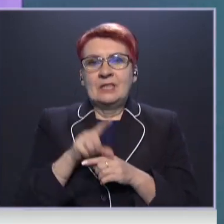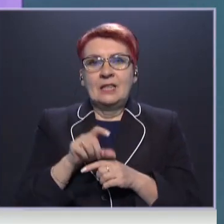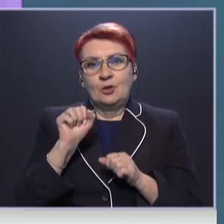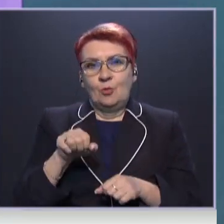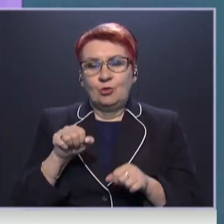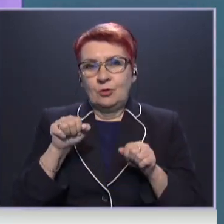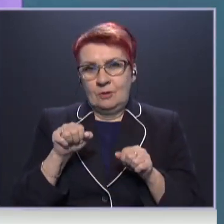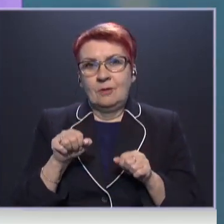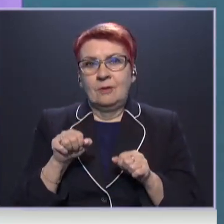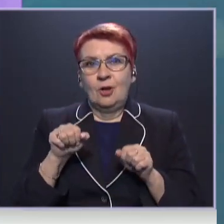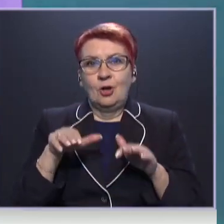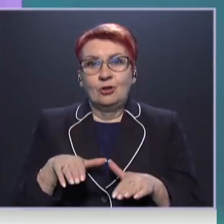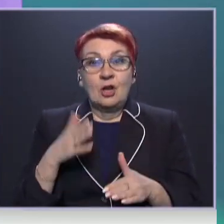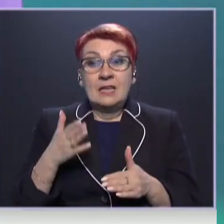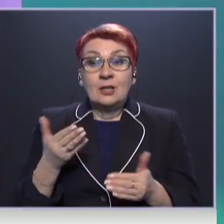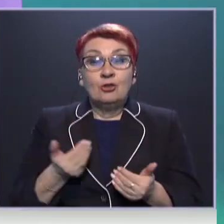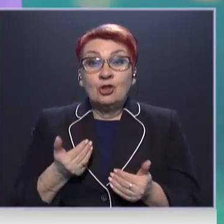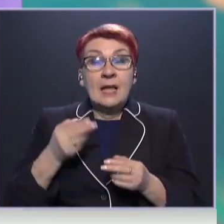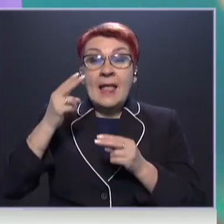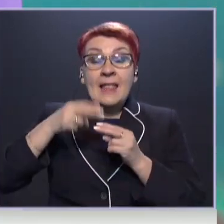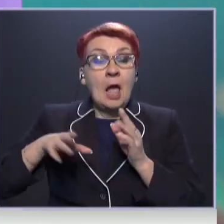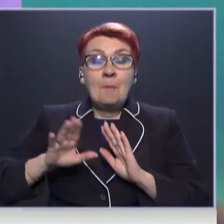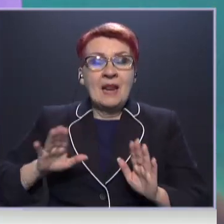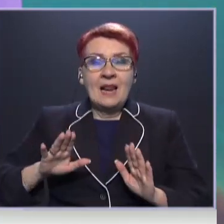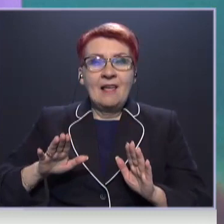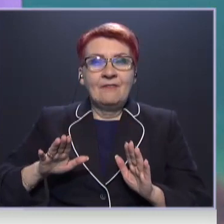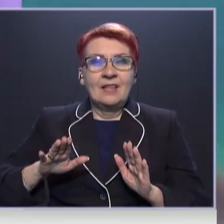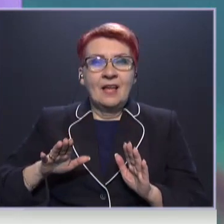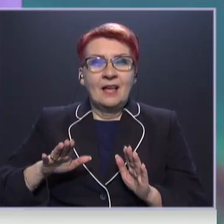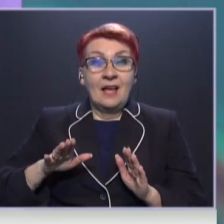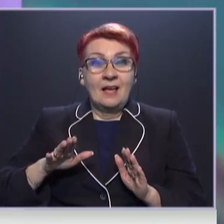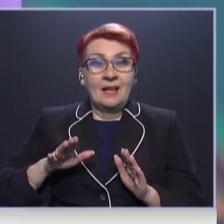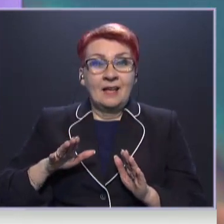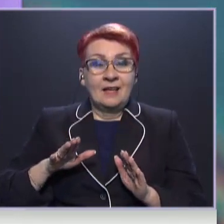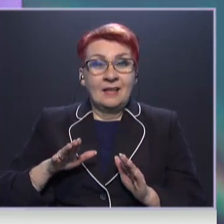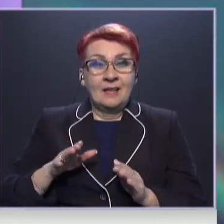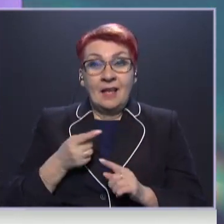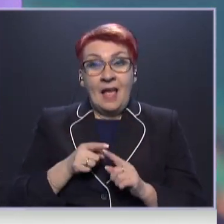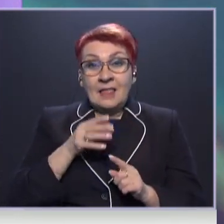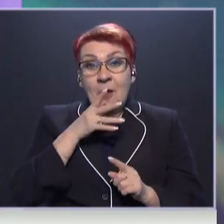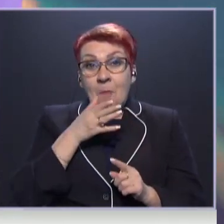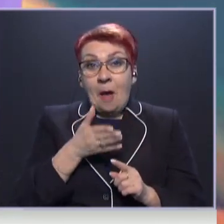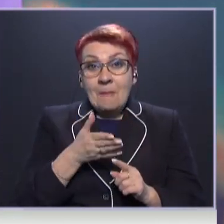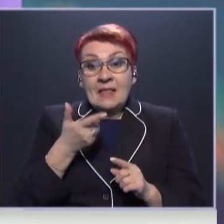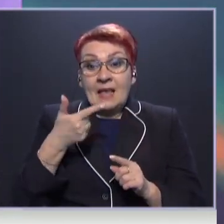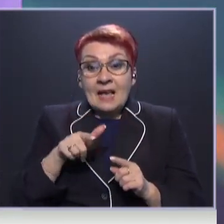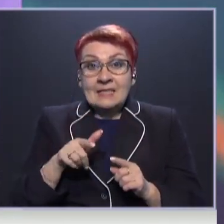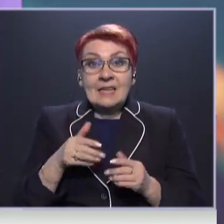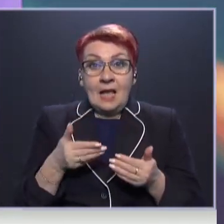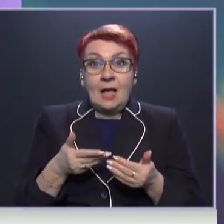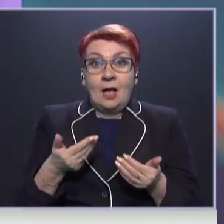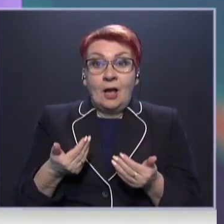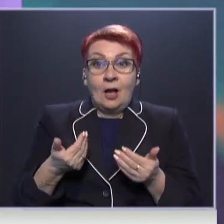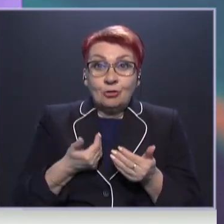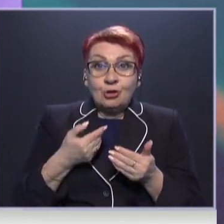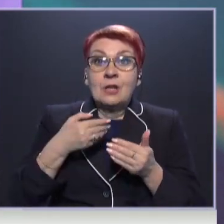можно решить. Потому что если жизнь непрерывна, значит, она, ну, этот момент, он никак, он нигде вы его не